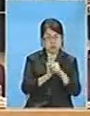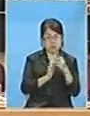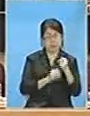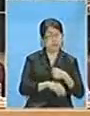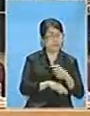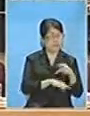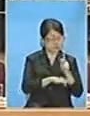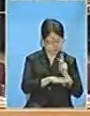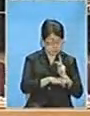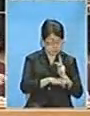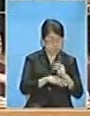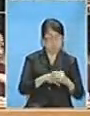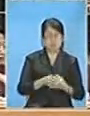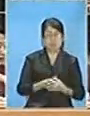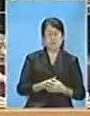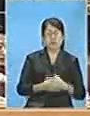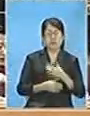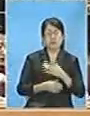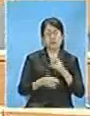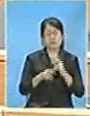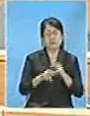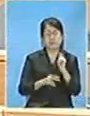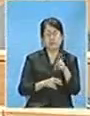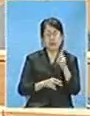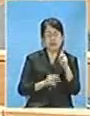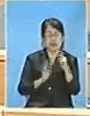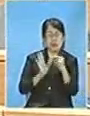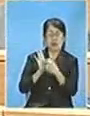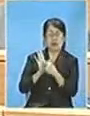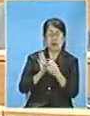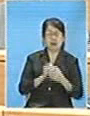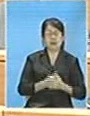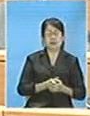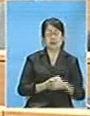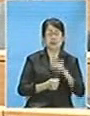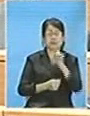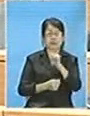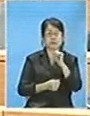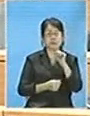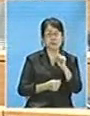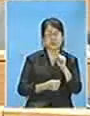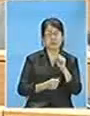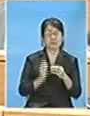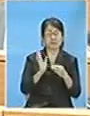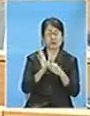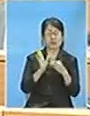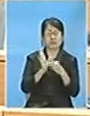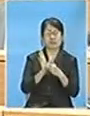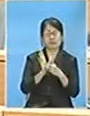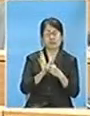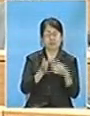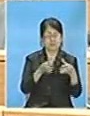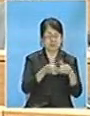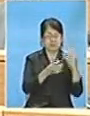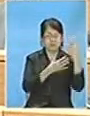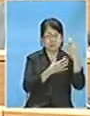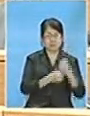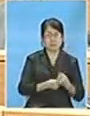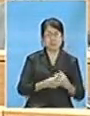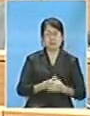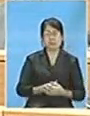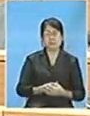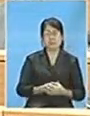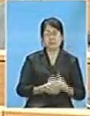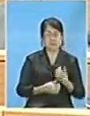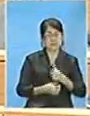กราบเรียนท่านประธานสภาที่เคารพกับผมนายธนาชีรวินิจสมาชิกสภาผู้แทนราษฎรกรุงเทพมหานครพรรคประชาธิปัตย์